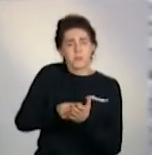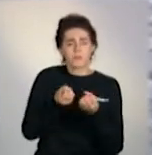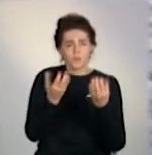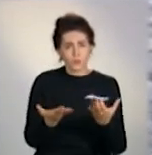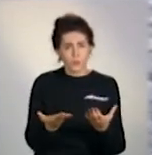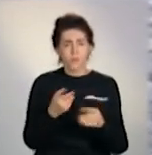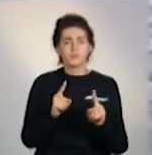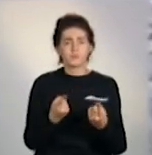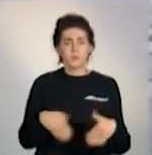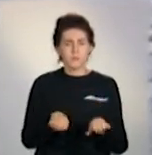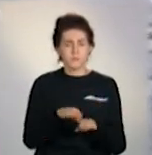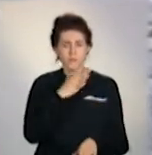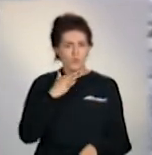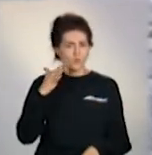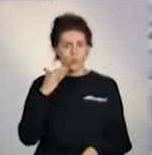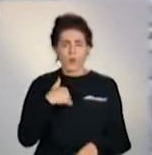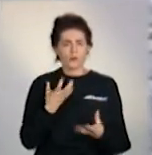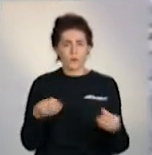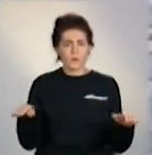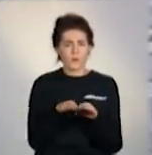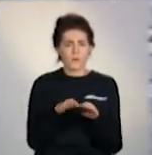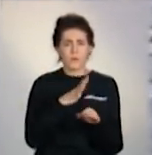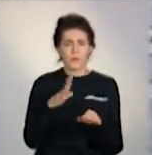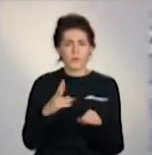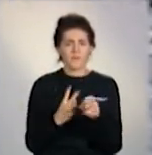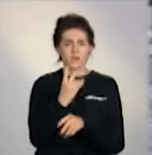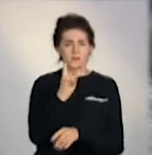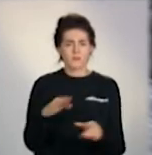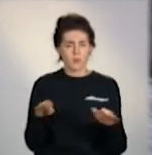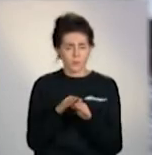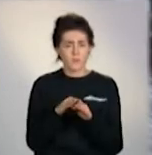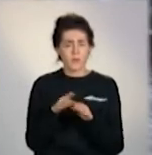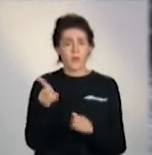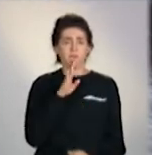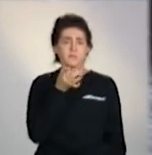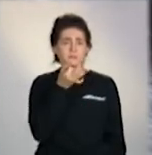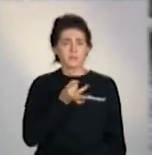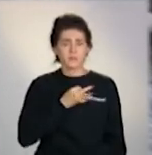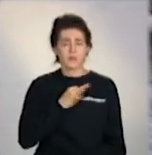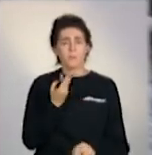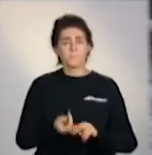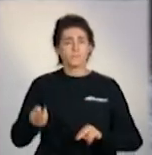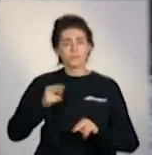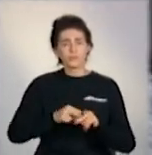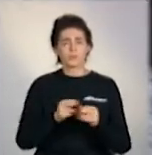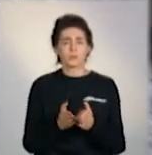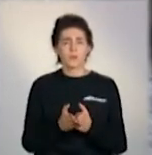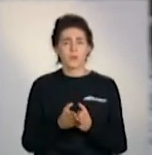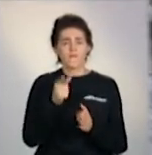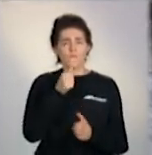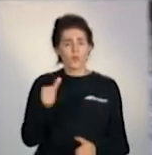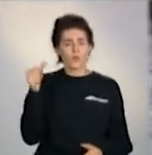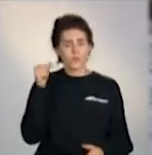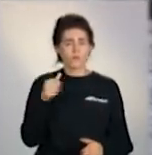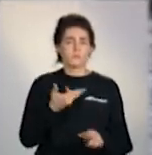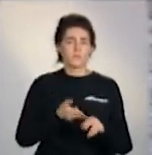почему так много? Я еще не сравнивала, что в два раза, ровно в два раза. Она говорит, а потому что, значит, в прошлом году,